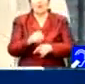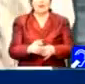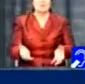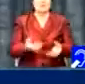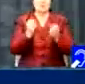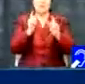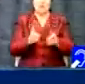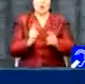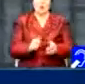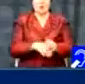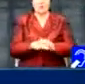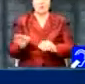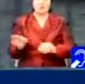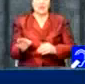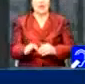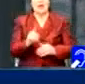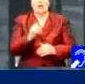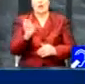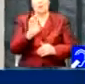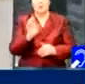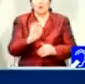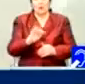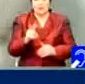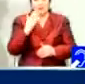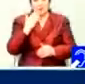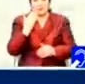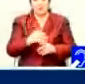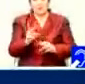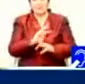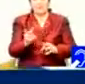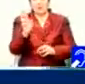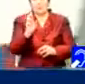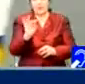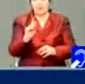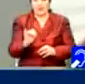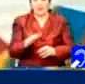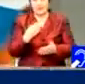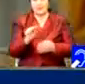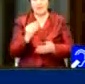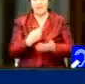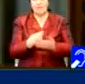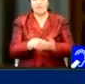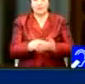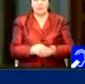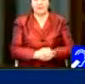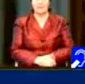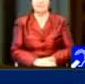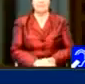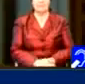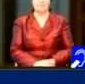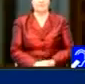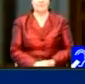susțină acordul de ieșire din UE. Aflat la București pentru reuniunea ECOFIN, ministrul britanic de finanțe este optimist. We're expecting to exchange